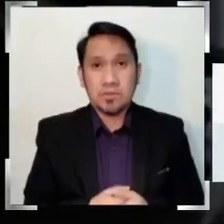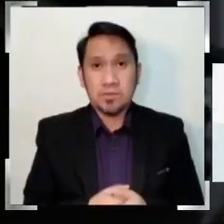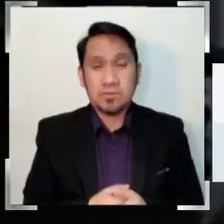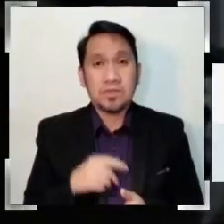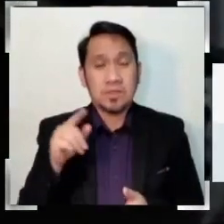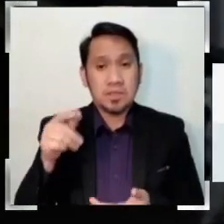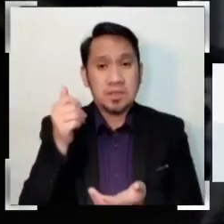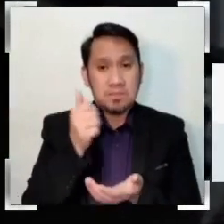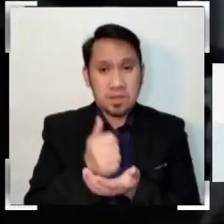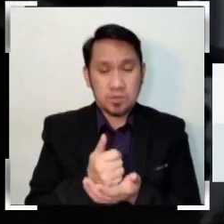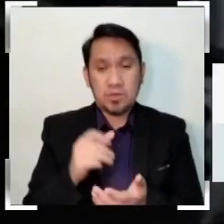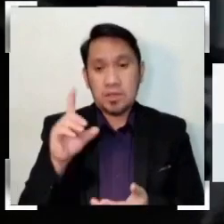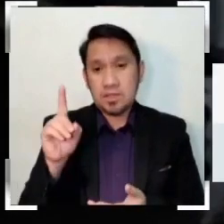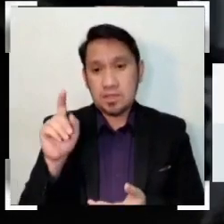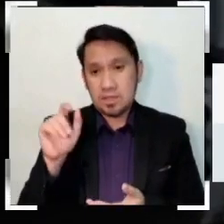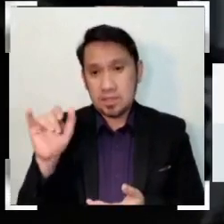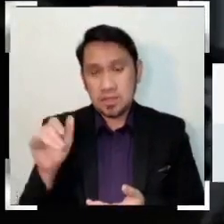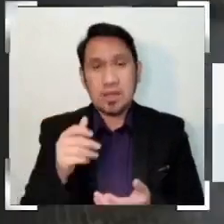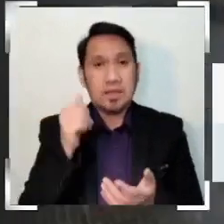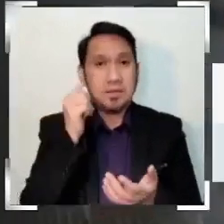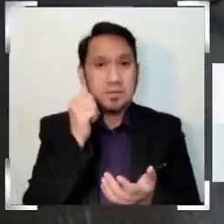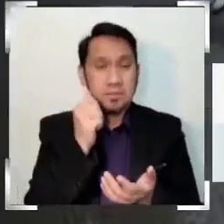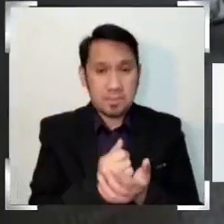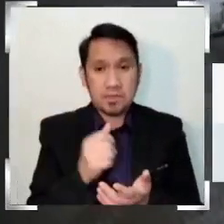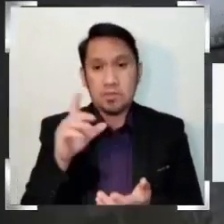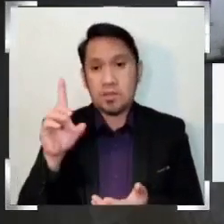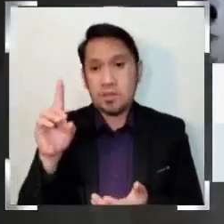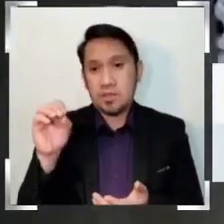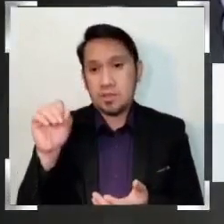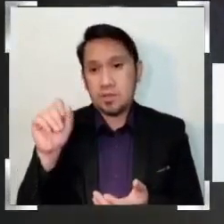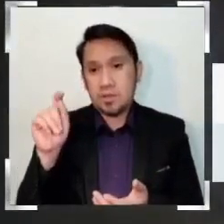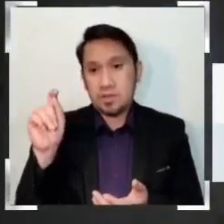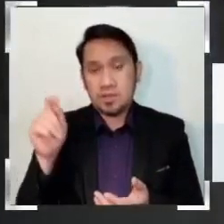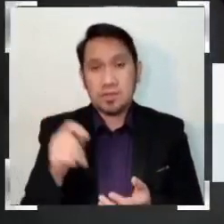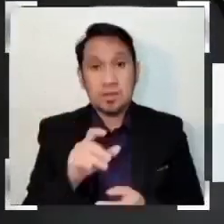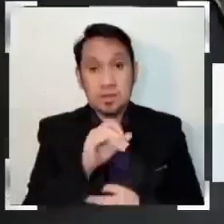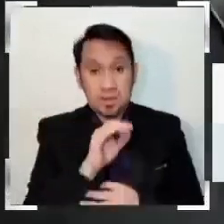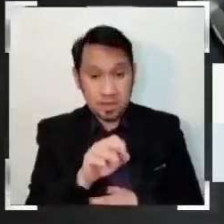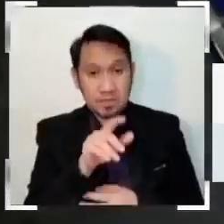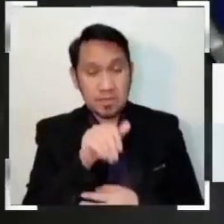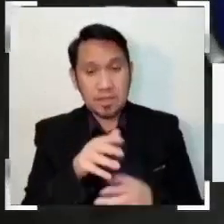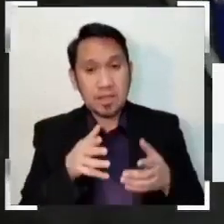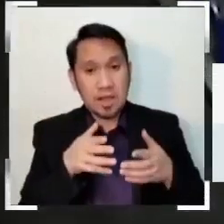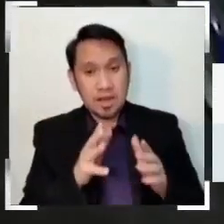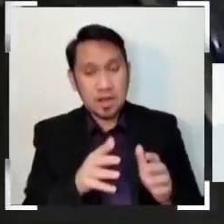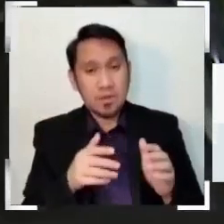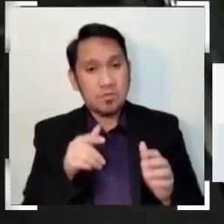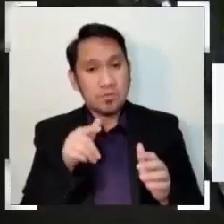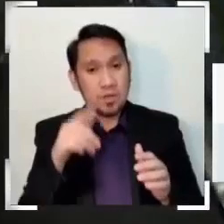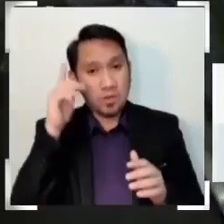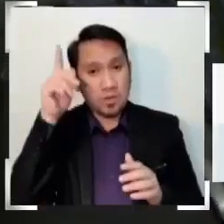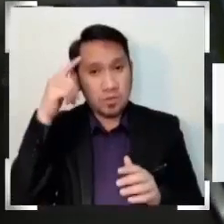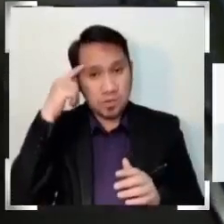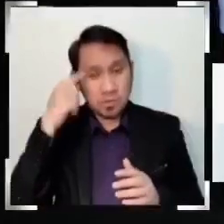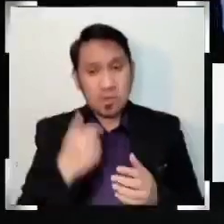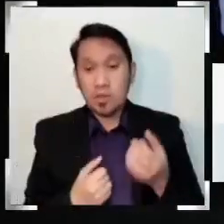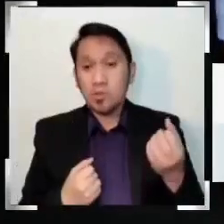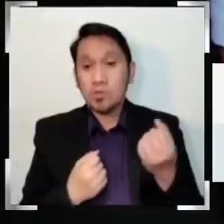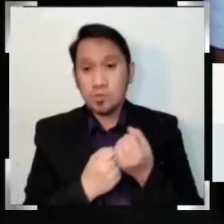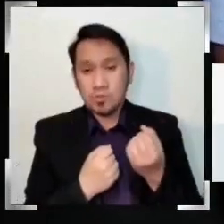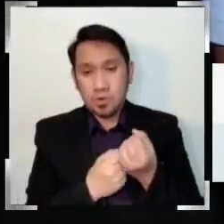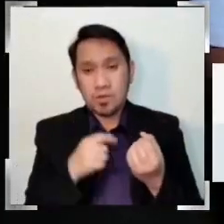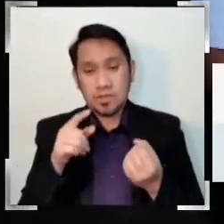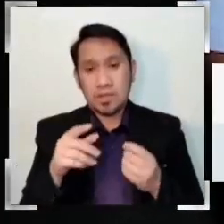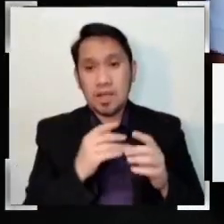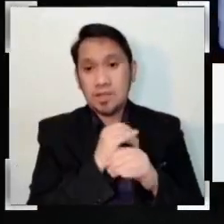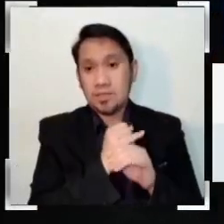DTI, pasado na rin po sa DOST po. Kung ito raw ang papayagan ng gobyerno, susuportahan daw ito ng ilang chopper ng jeep